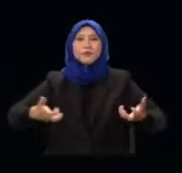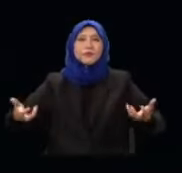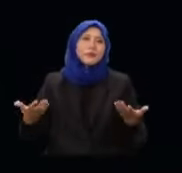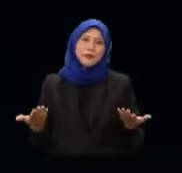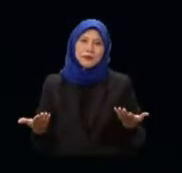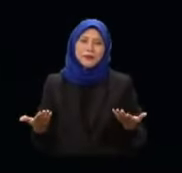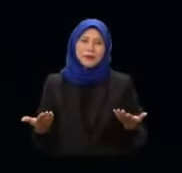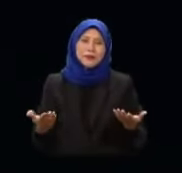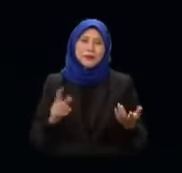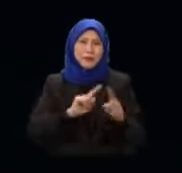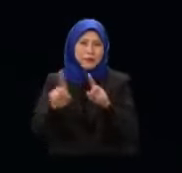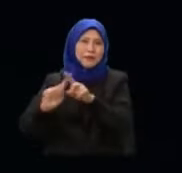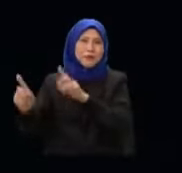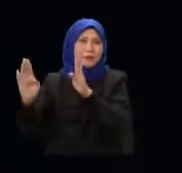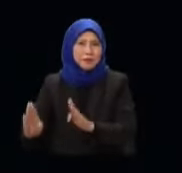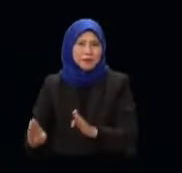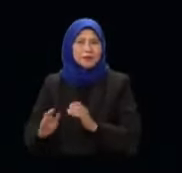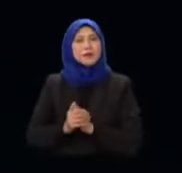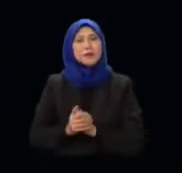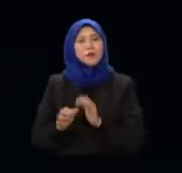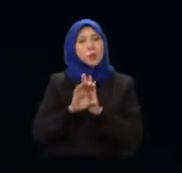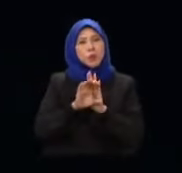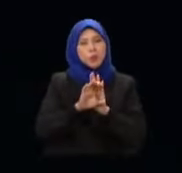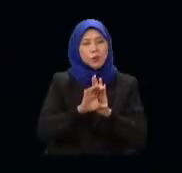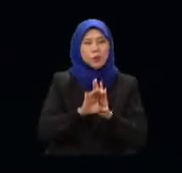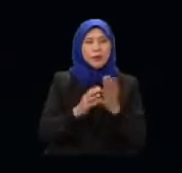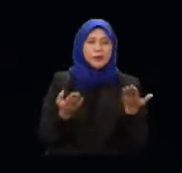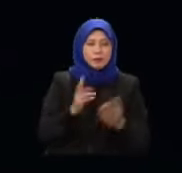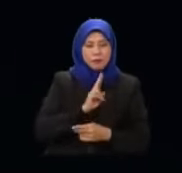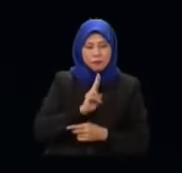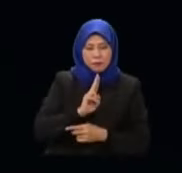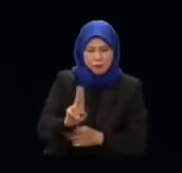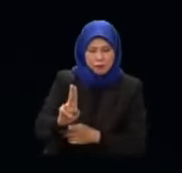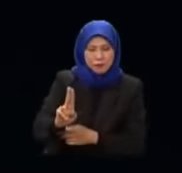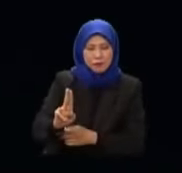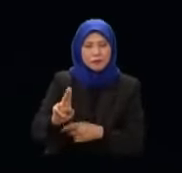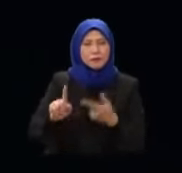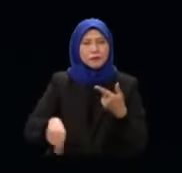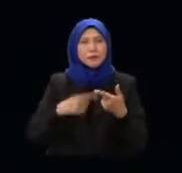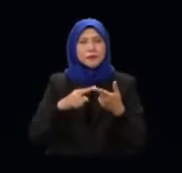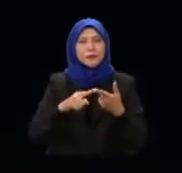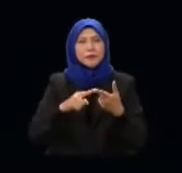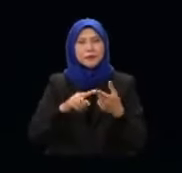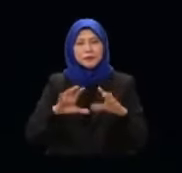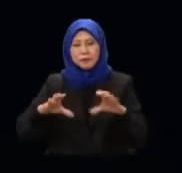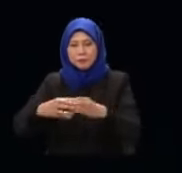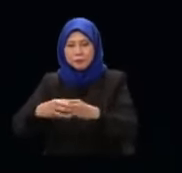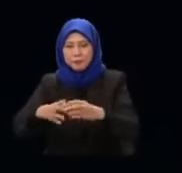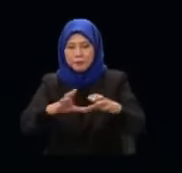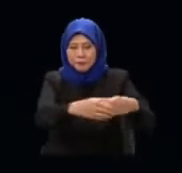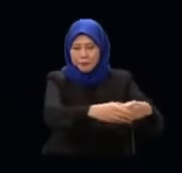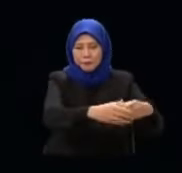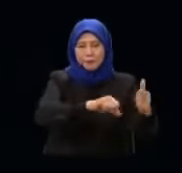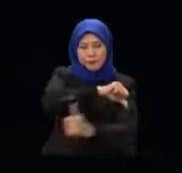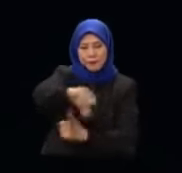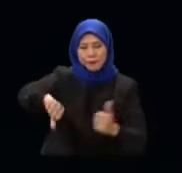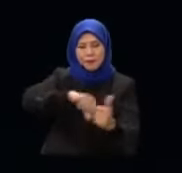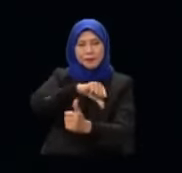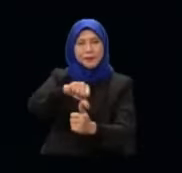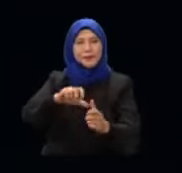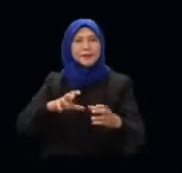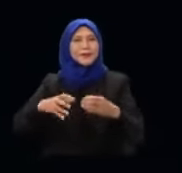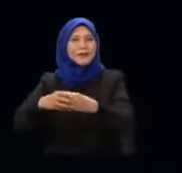contoh-contoh ethnicity contoh agama contoh kelas-kelas sosial contoh